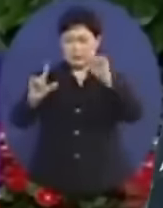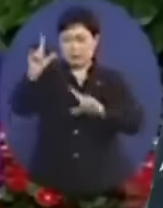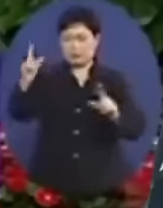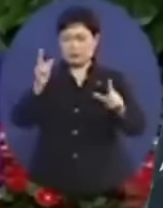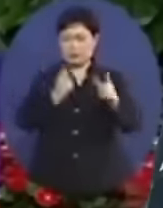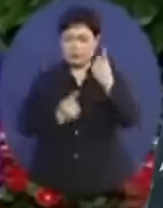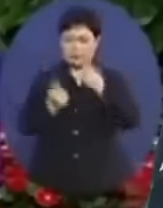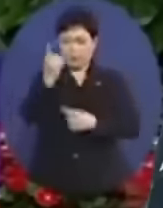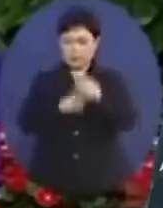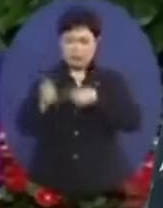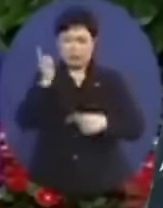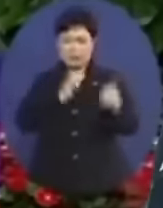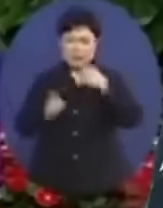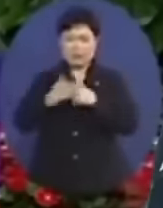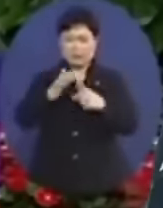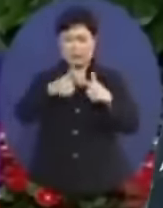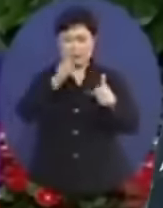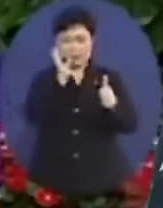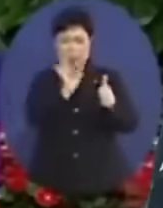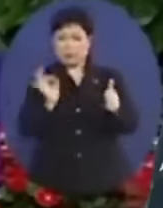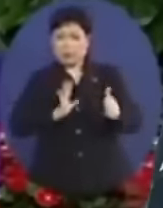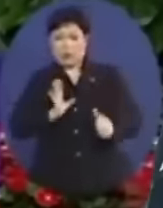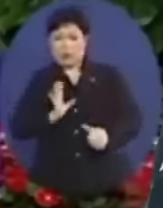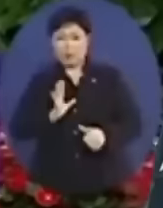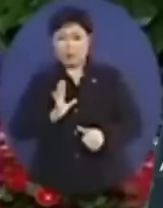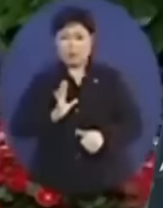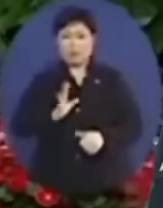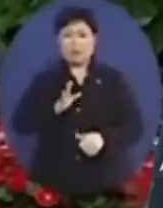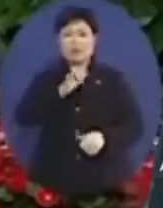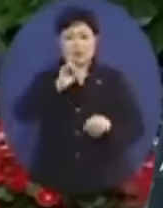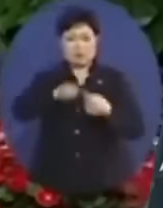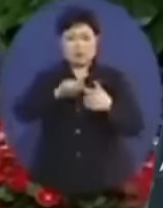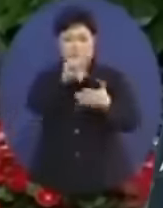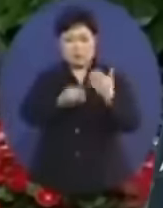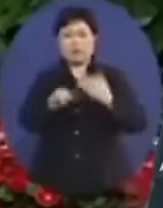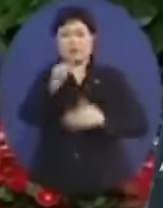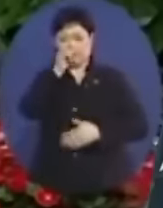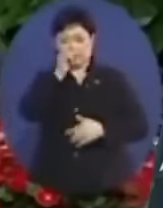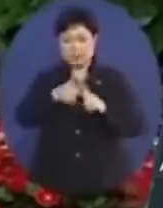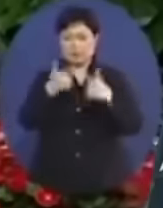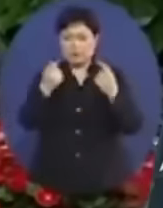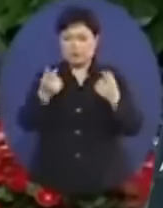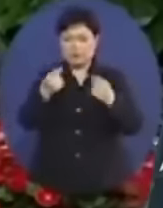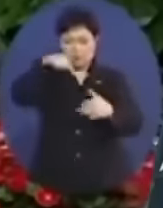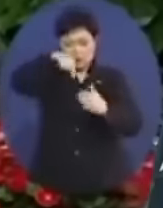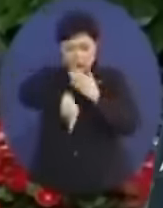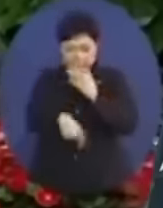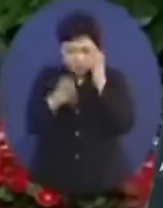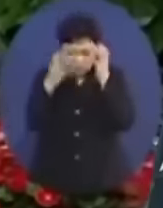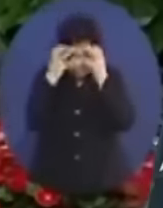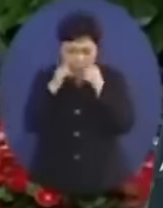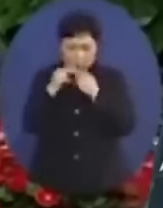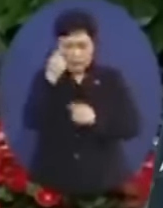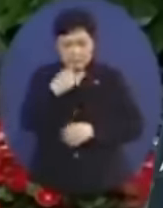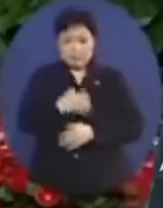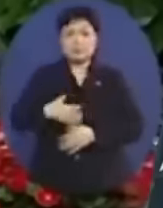많은 사람이 그에 대하여 놀거라고 기록하고 있습니다 예수님은 이처럼 깊은 고통과